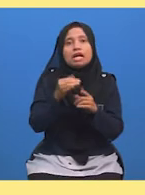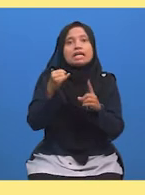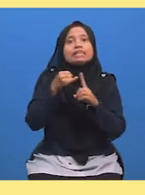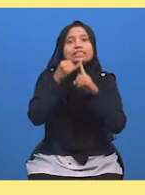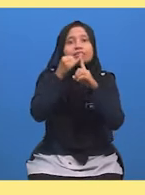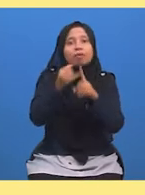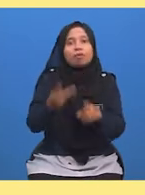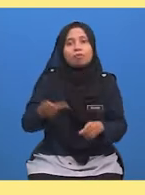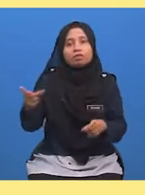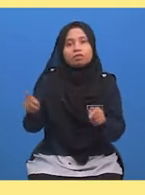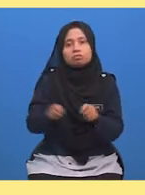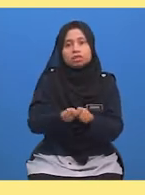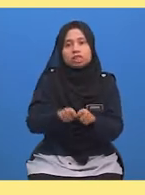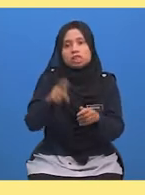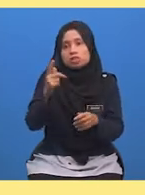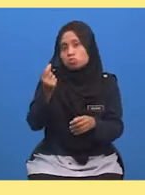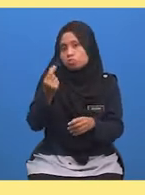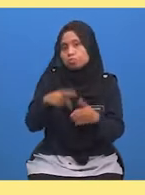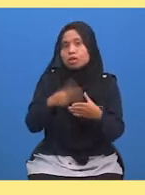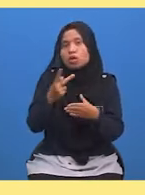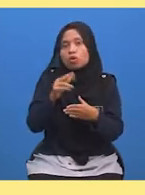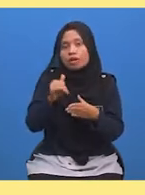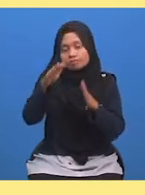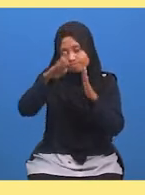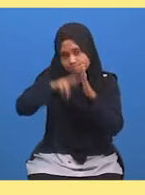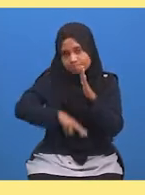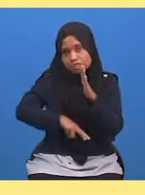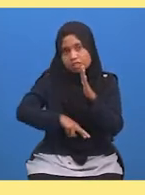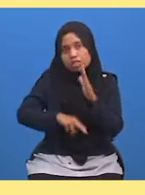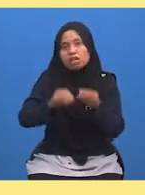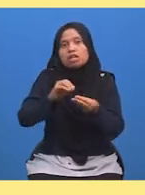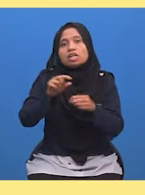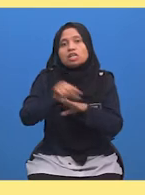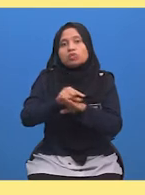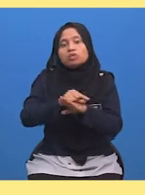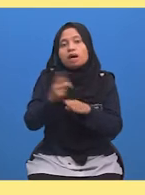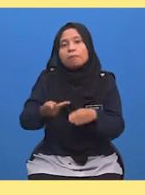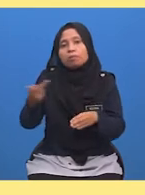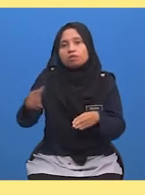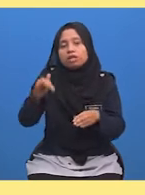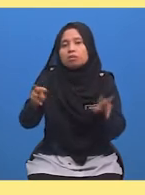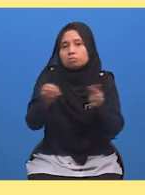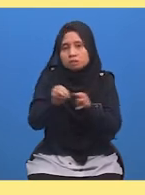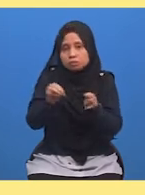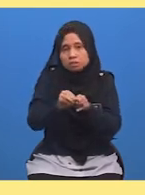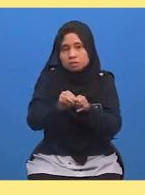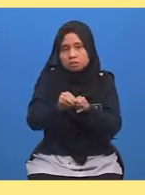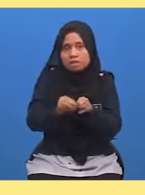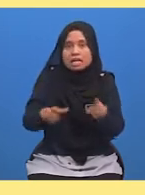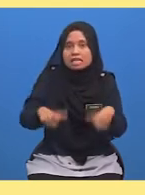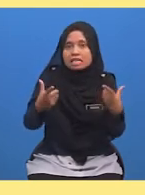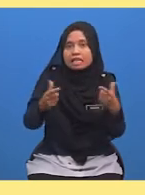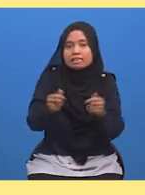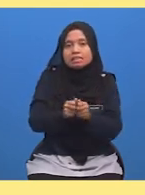produk seperti kos pengeluaran yang rendah, kegunaan produk yang pelbagai, kelainan